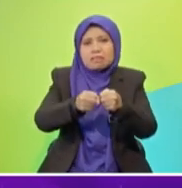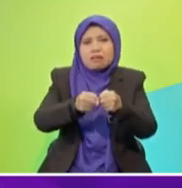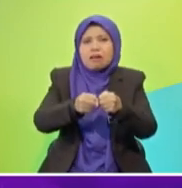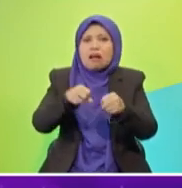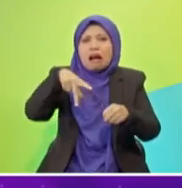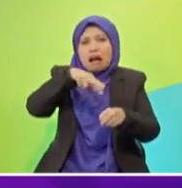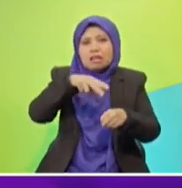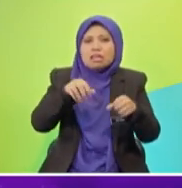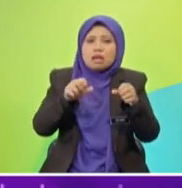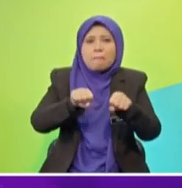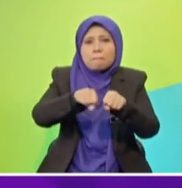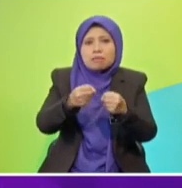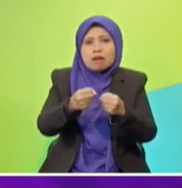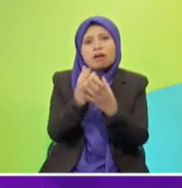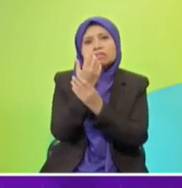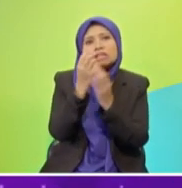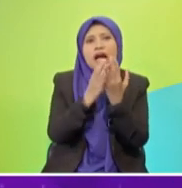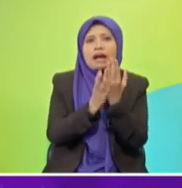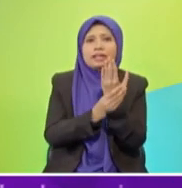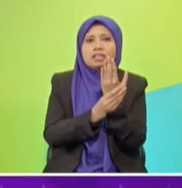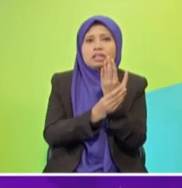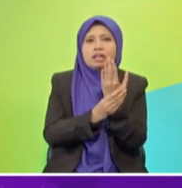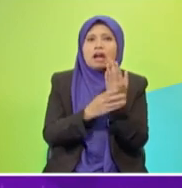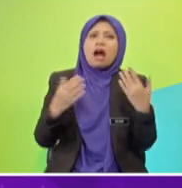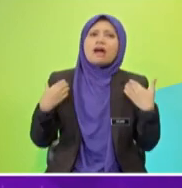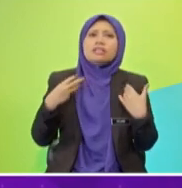murid yang selalu dia duduk